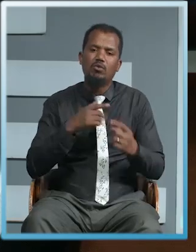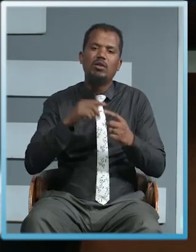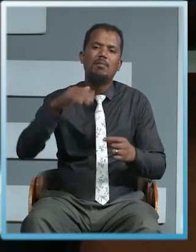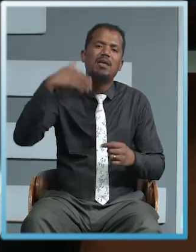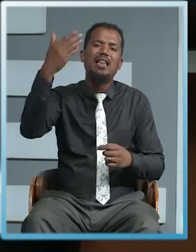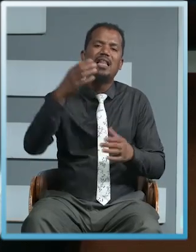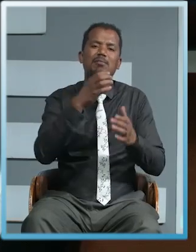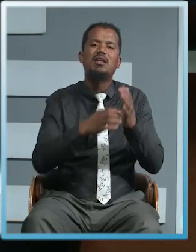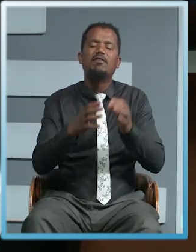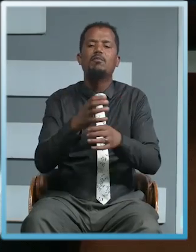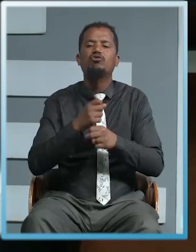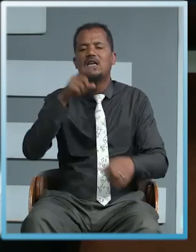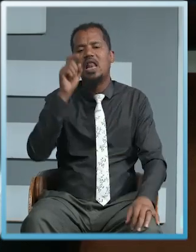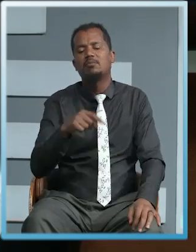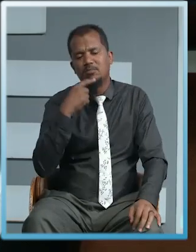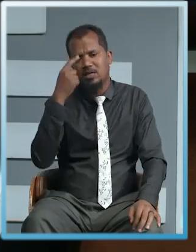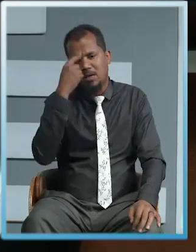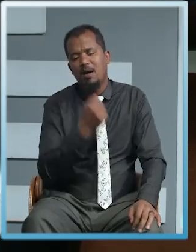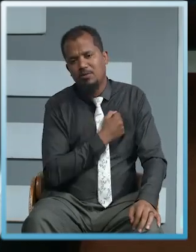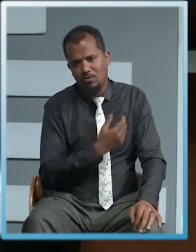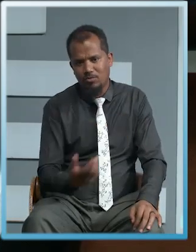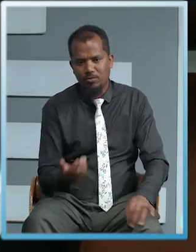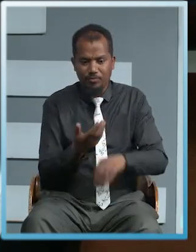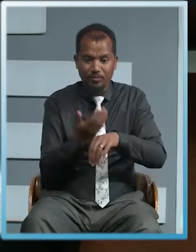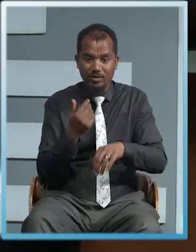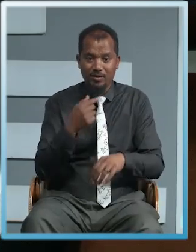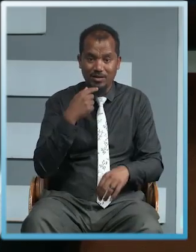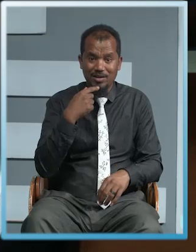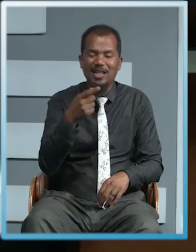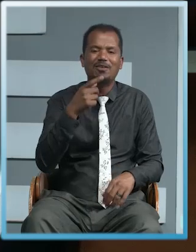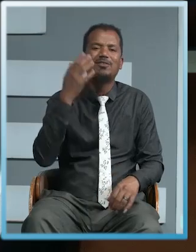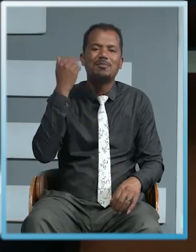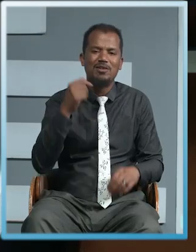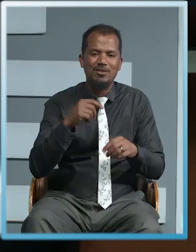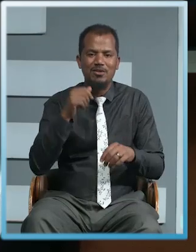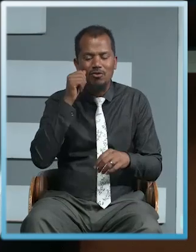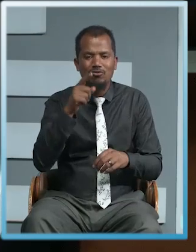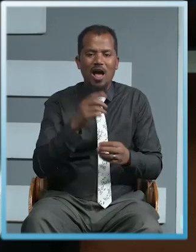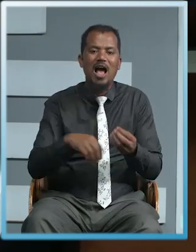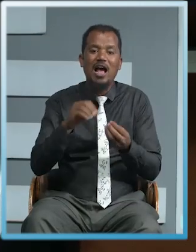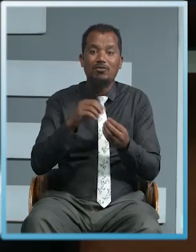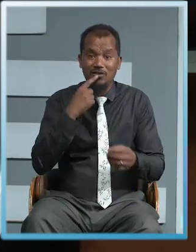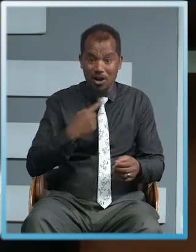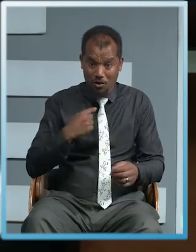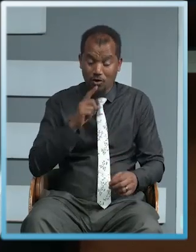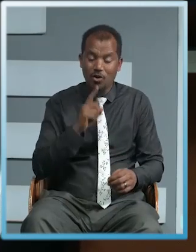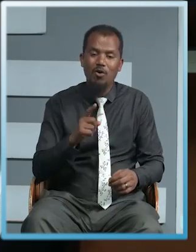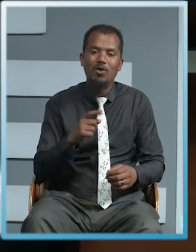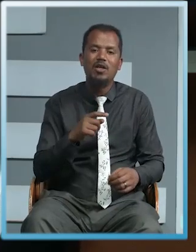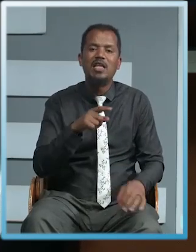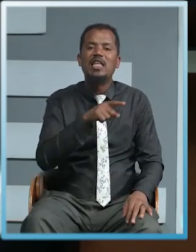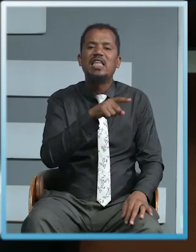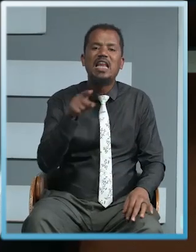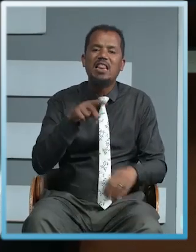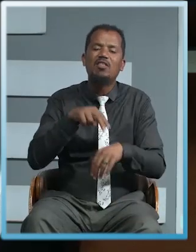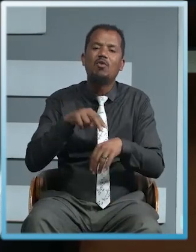ወደም ይከተል ምራፍ መውሰድ አለብን ብዬ ነው የማምነው ቀደም ላነሳለሁስ ነበርና ያው እሱ አካተው ስላነሱት ነው